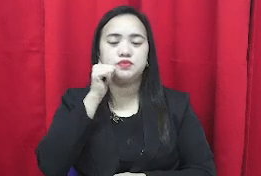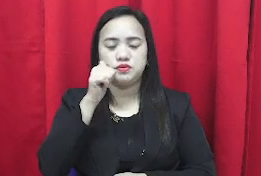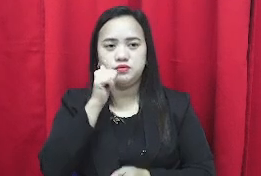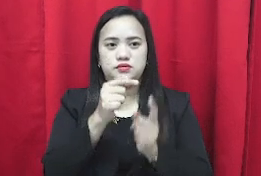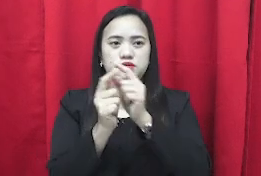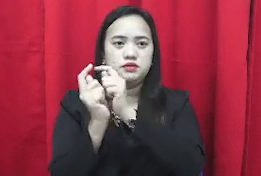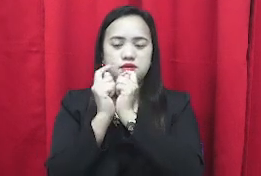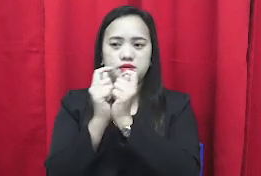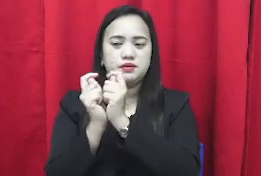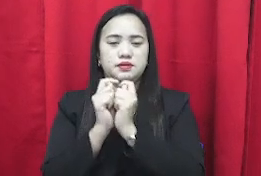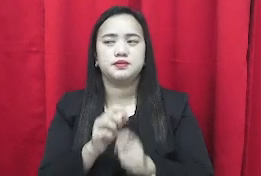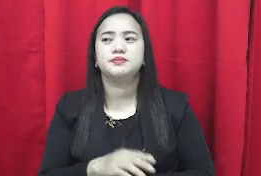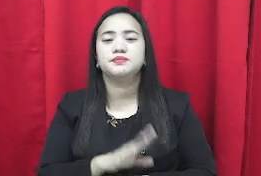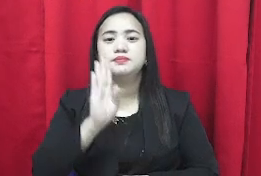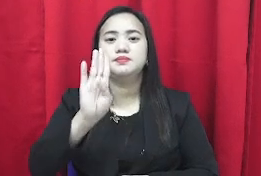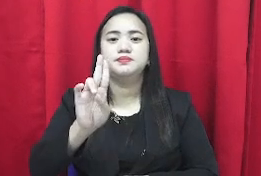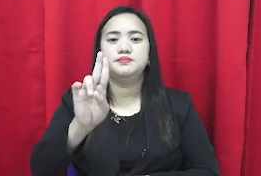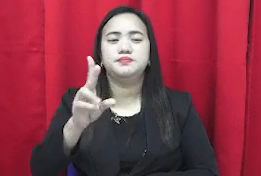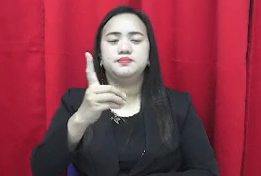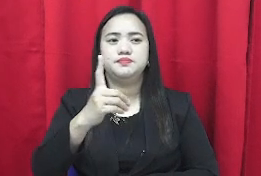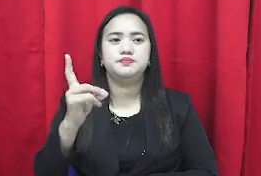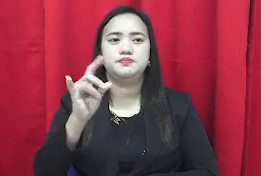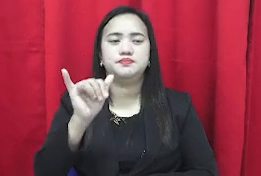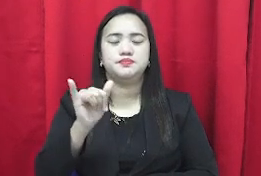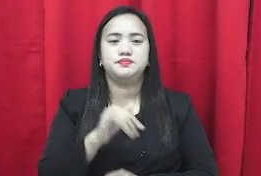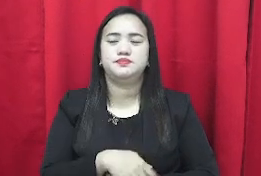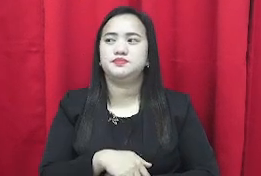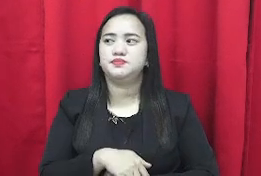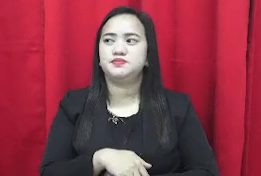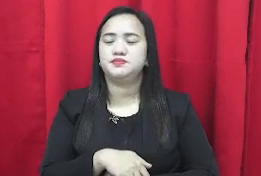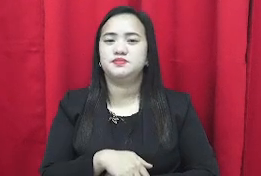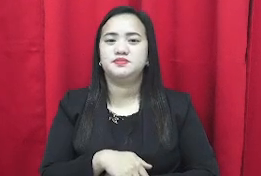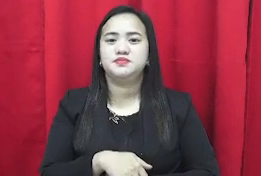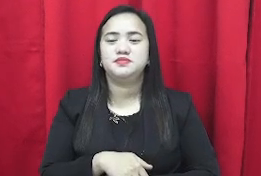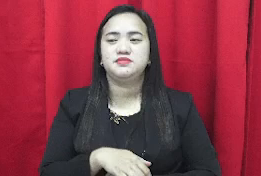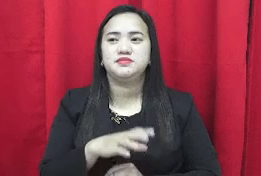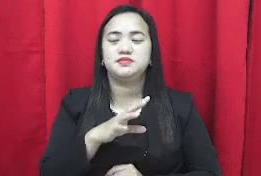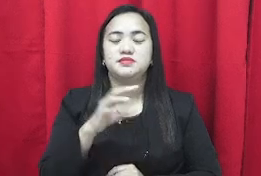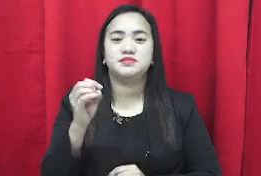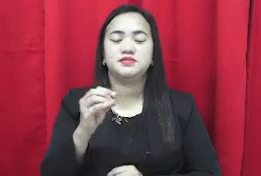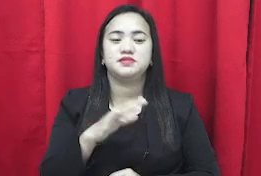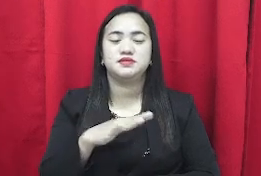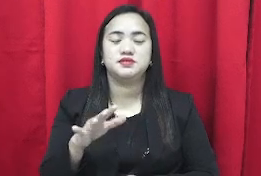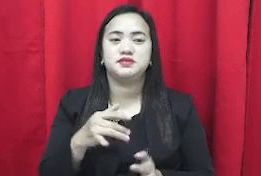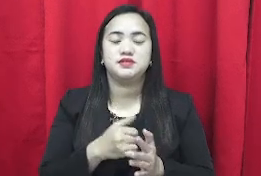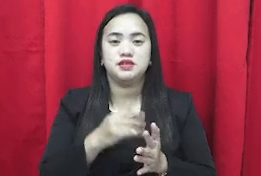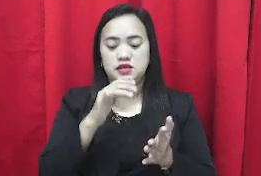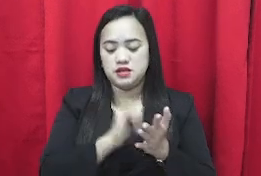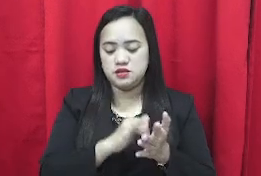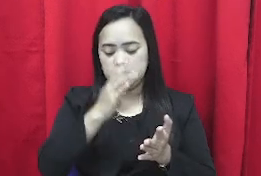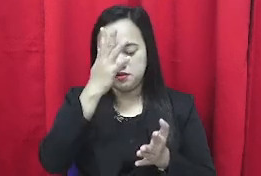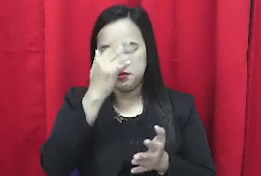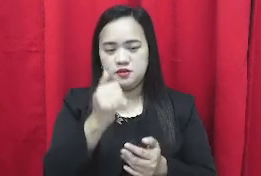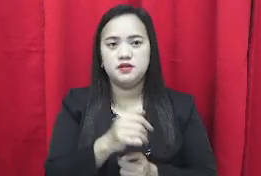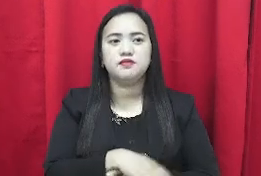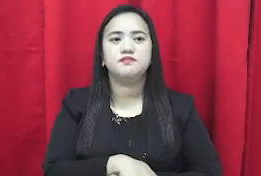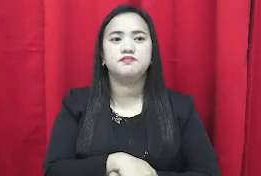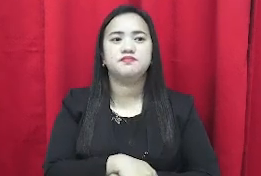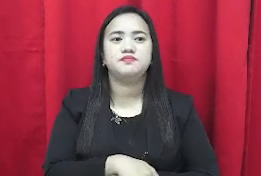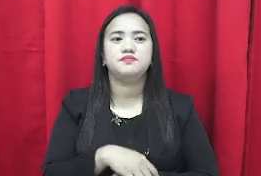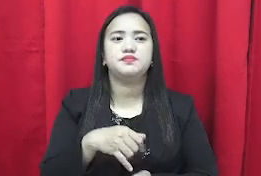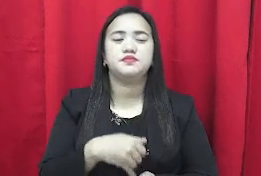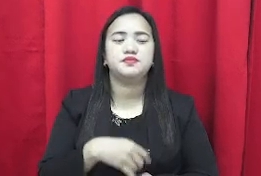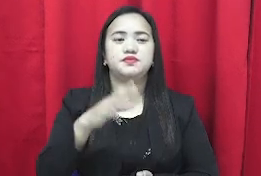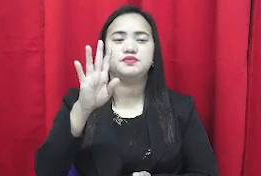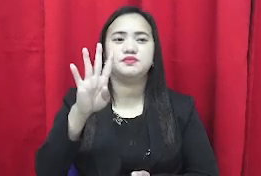body lagi sila eh wala namang ibang mag-aalaga sa kanya pwede hindi pwedeng hindi hindi po pwede kaya nga pambira yung apat na yon